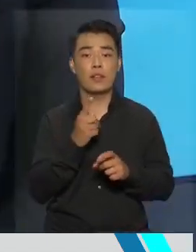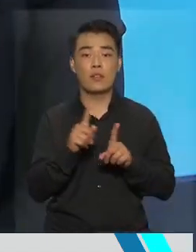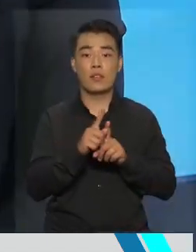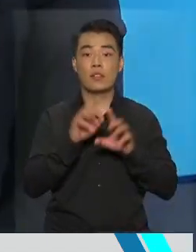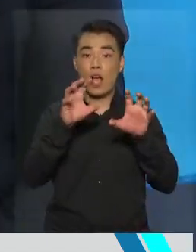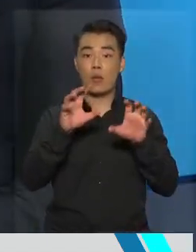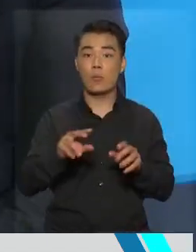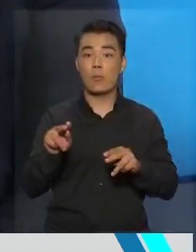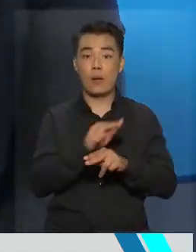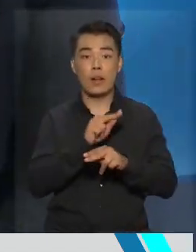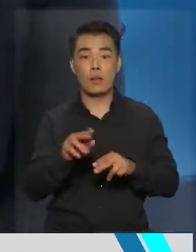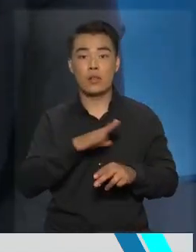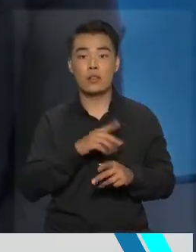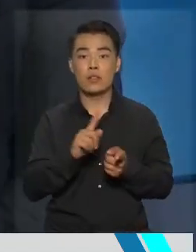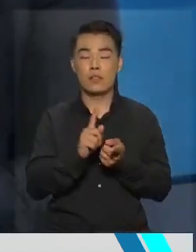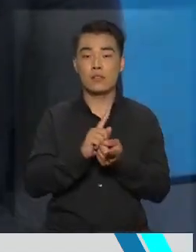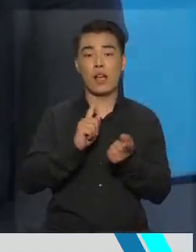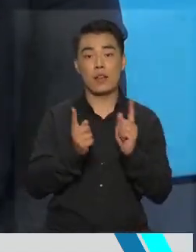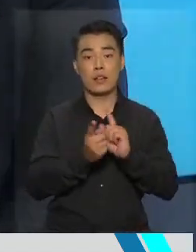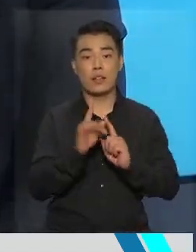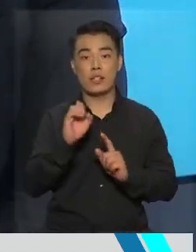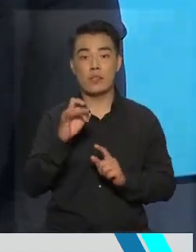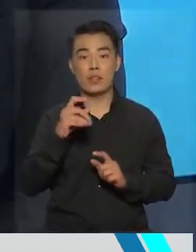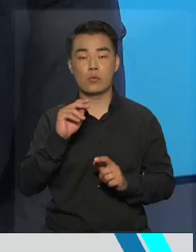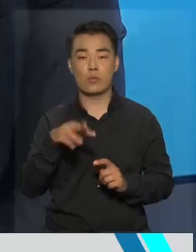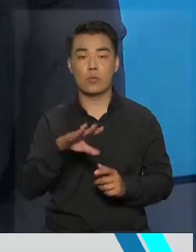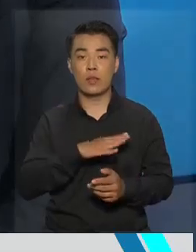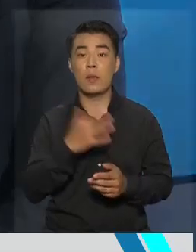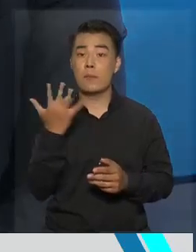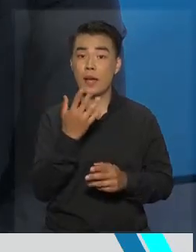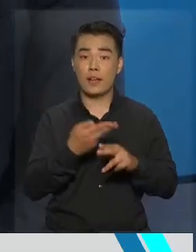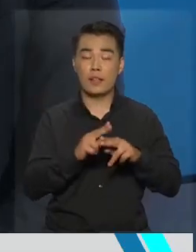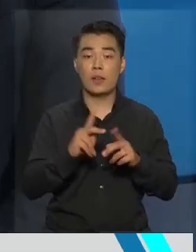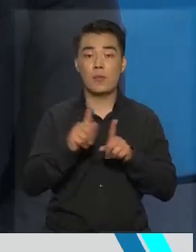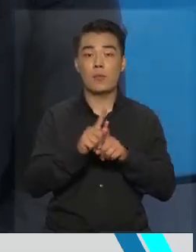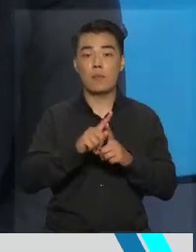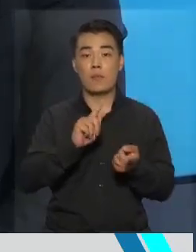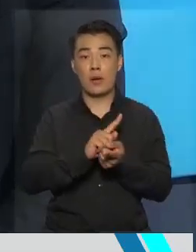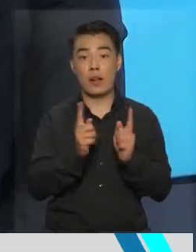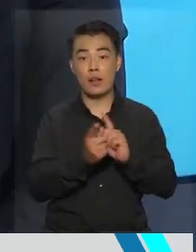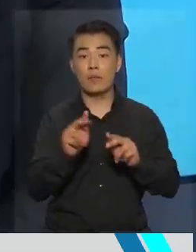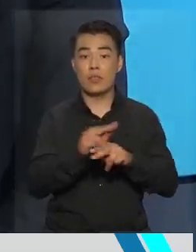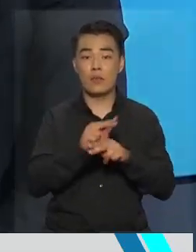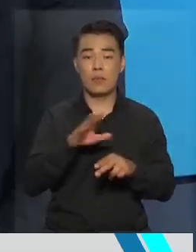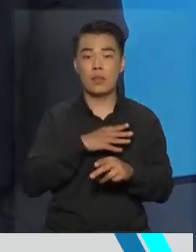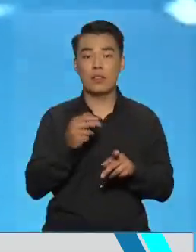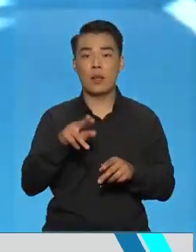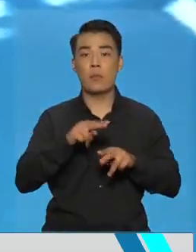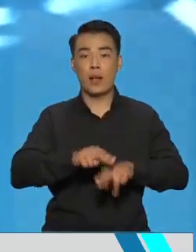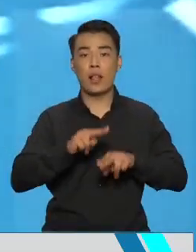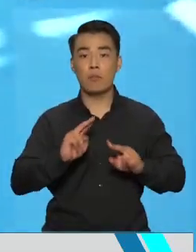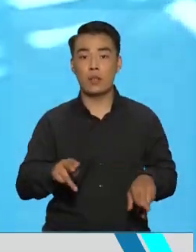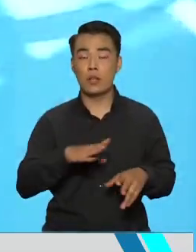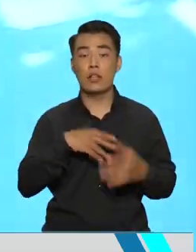поправки принимаются именно через референдум у нас, потому что раньше, насколько я помню, 5 пакетов поправок вносились, и все они проходили через парламент.